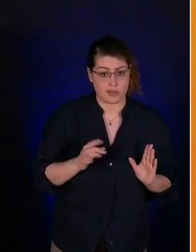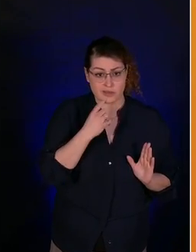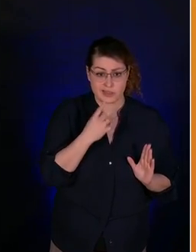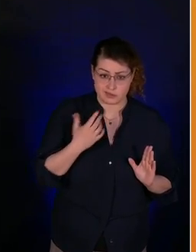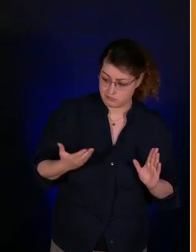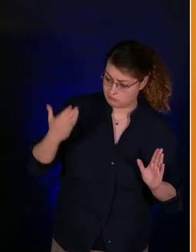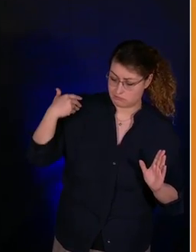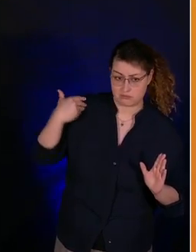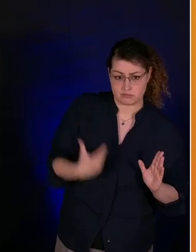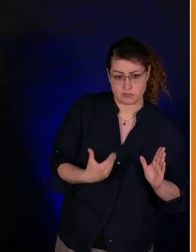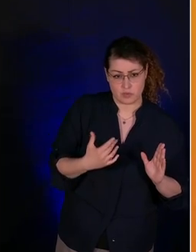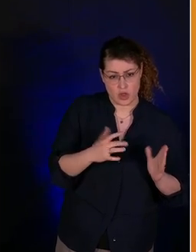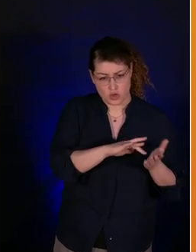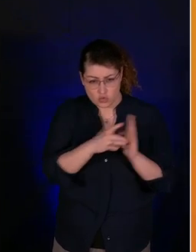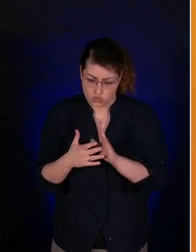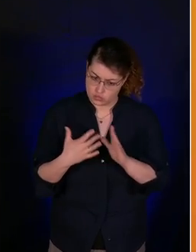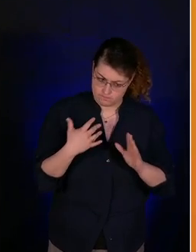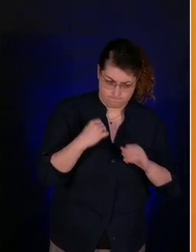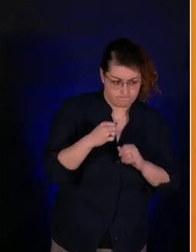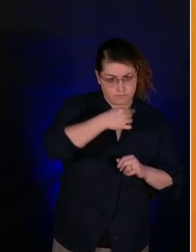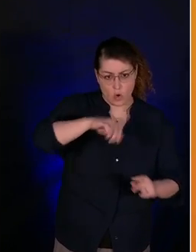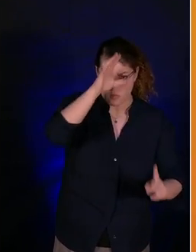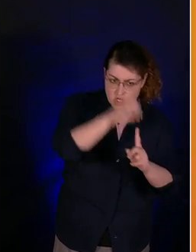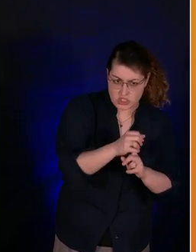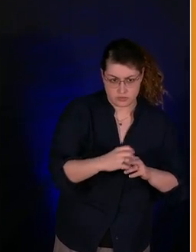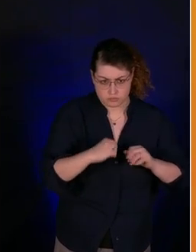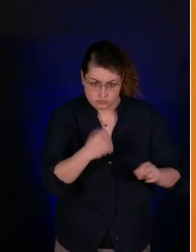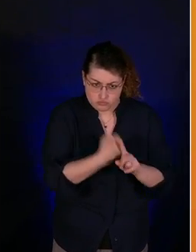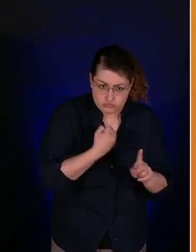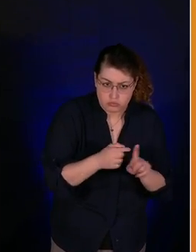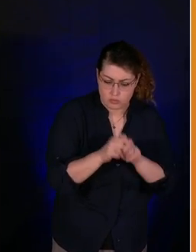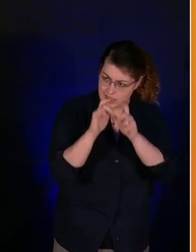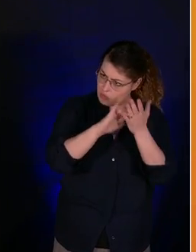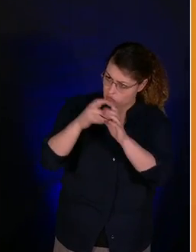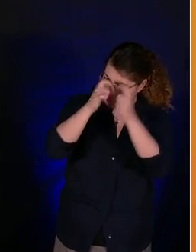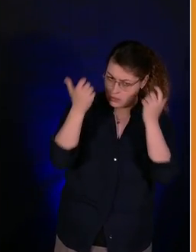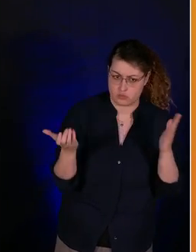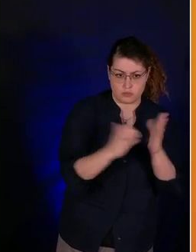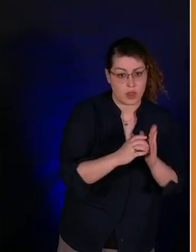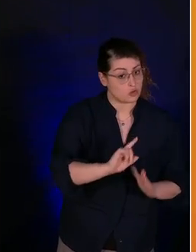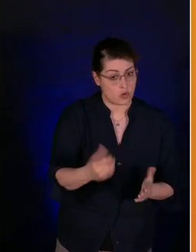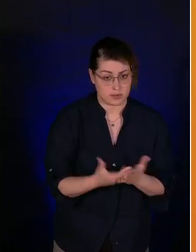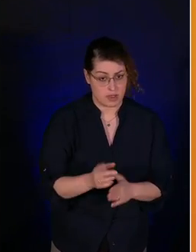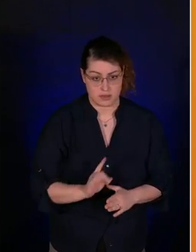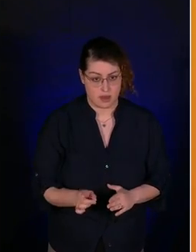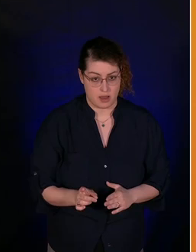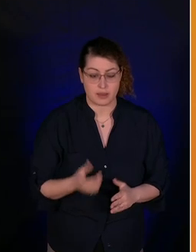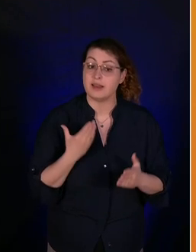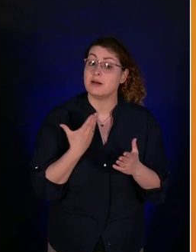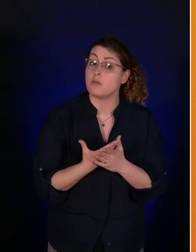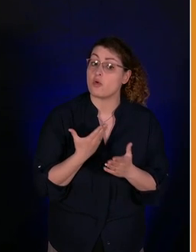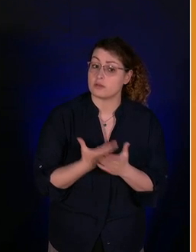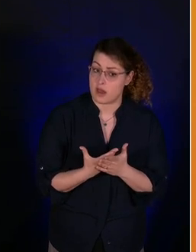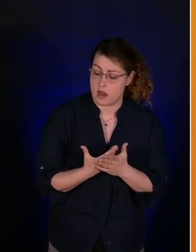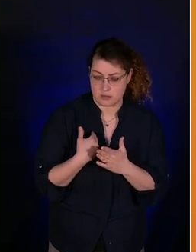reprendre l'ensemble de nos repères revendicatifs ni l'intégralité de nos statuts. C'est d'ailleurs pour cette raison que les